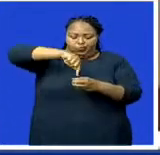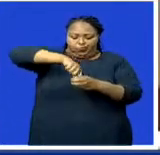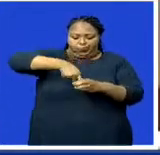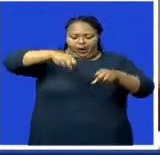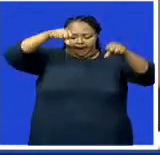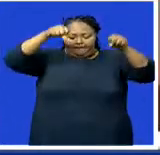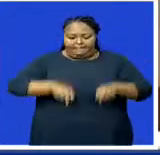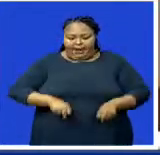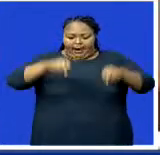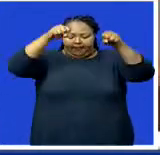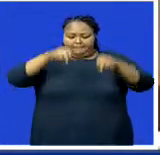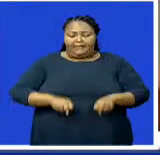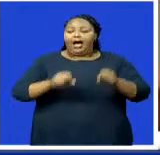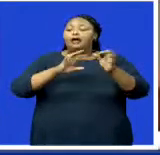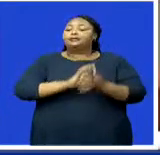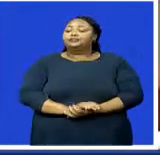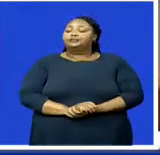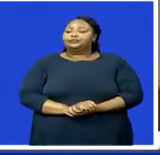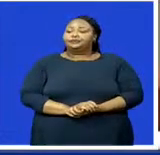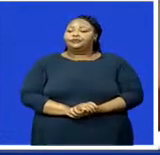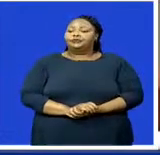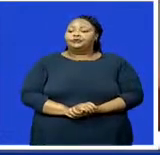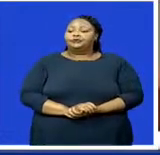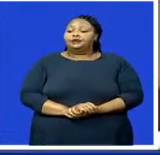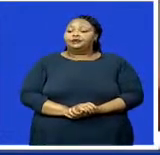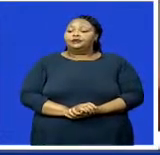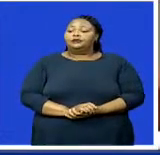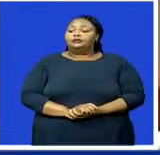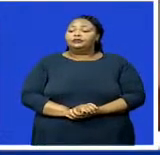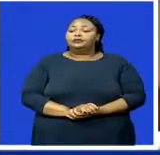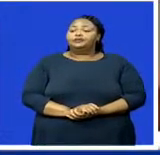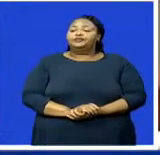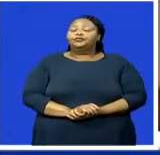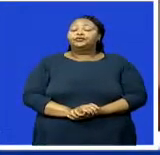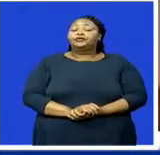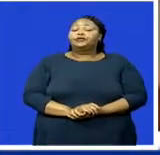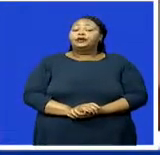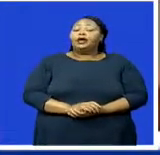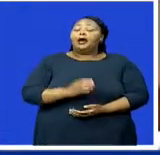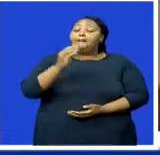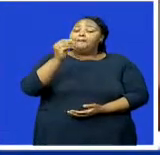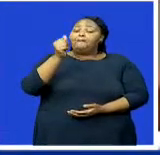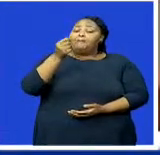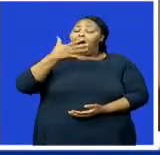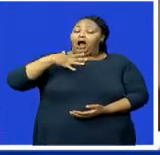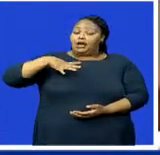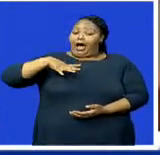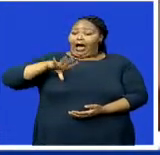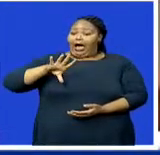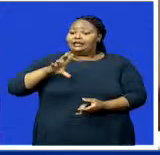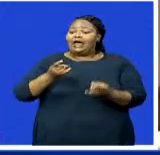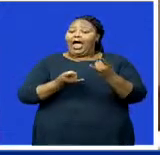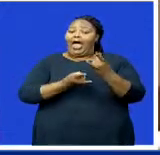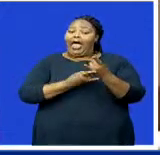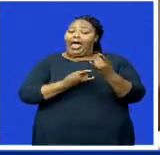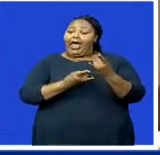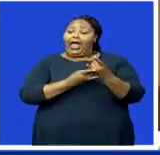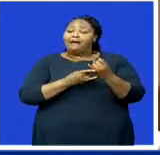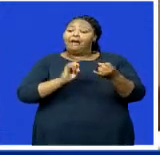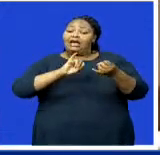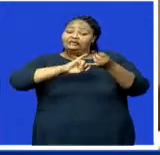sikhulu sayo sahamba sayawulekelela kule referral clinic lesesteki lapho sathi khona